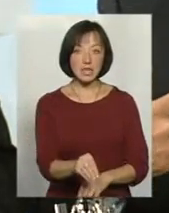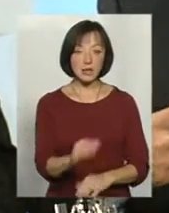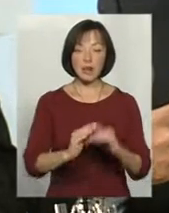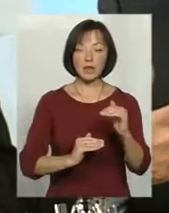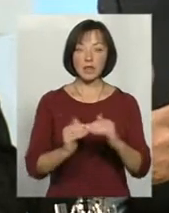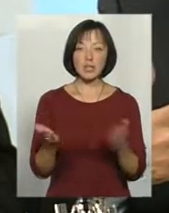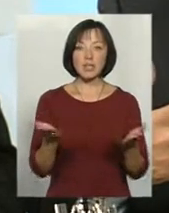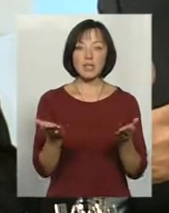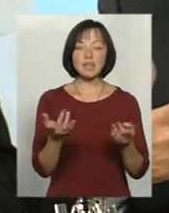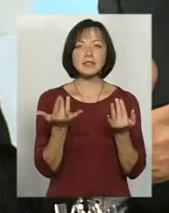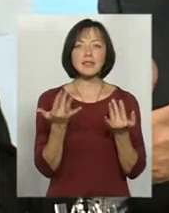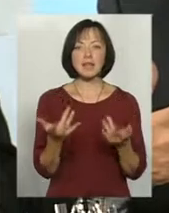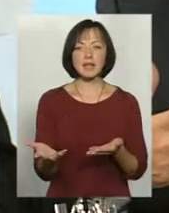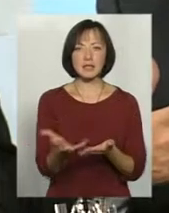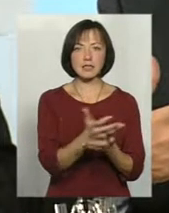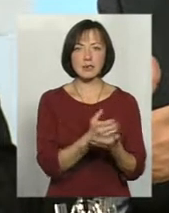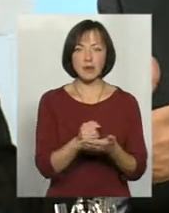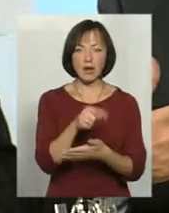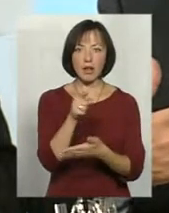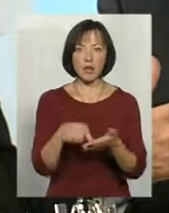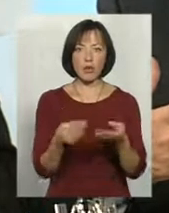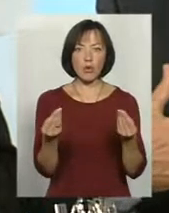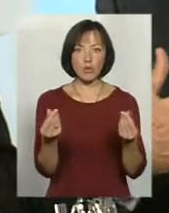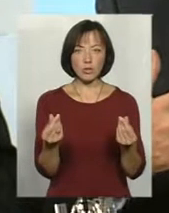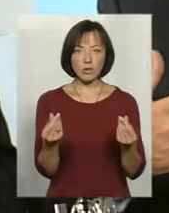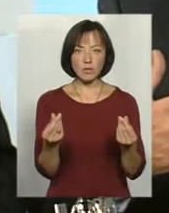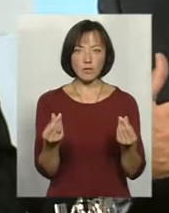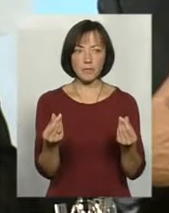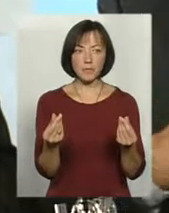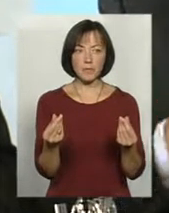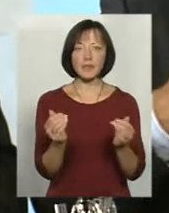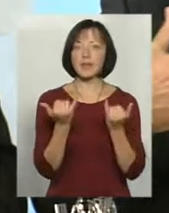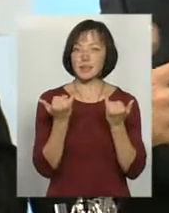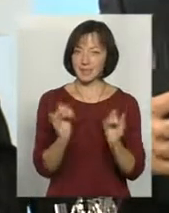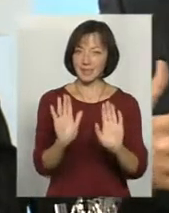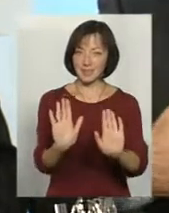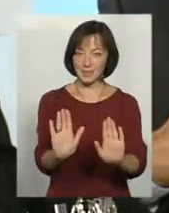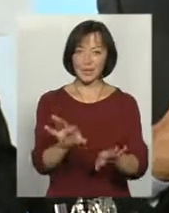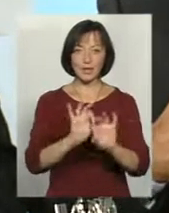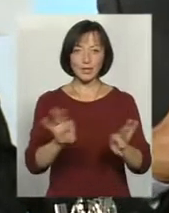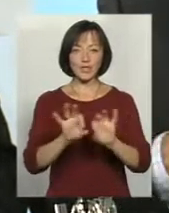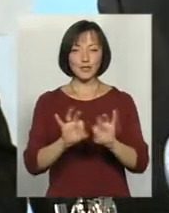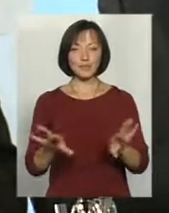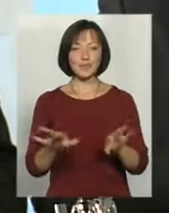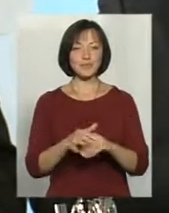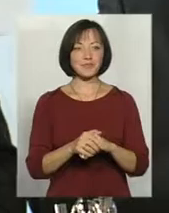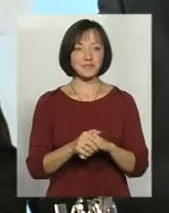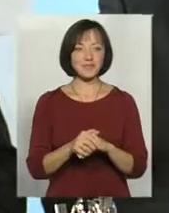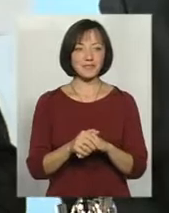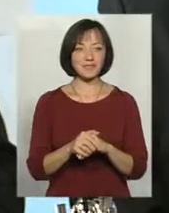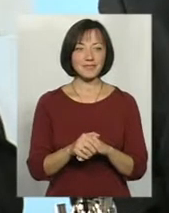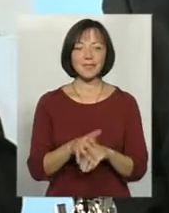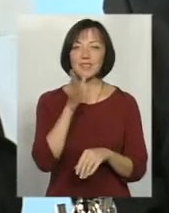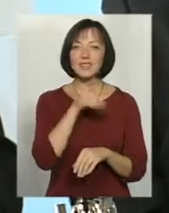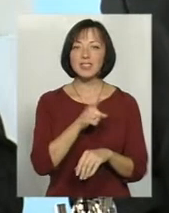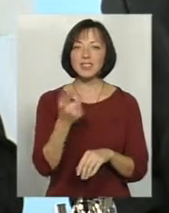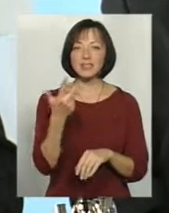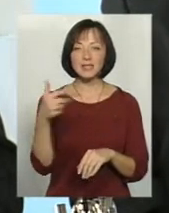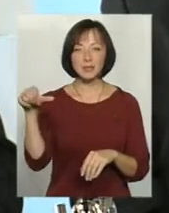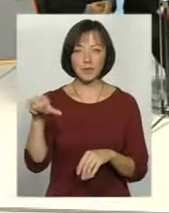на сьогоднішній день... Скільки вже зібрали? Коштів? Угу. Чи що? Зараз хвилинку. Які у нас часу залишається 3 в нашому